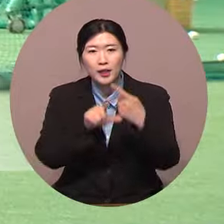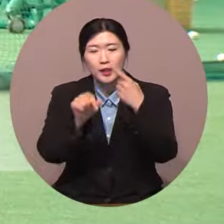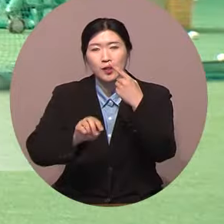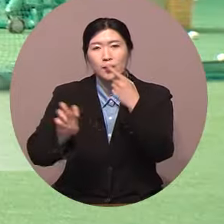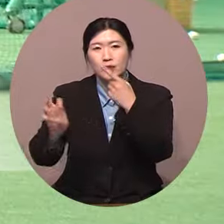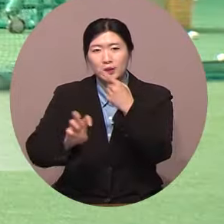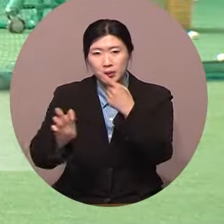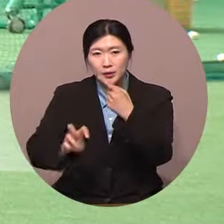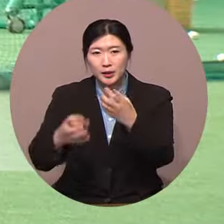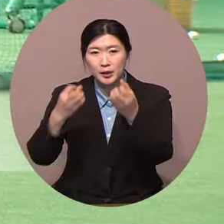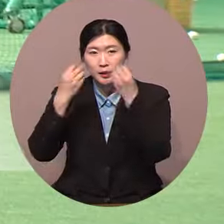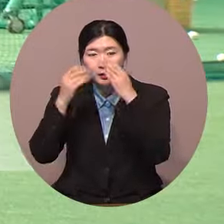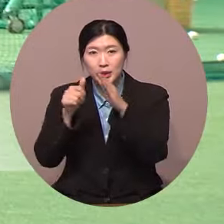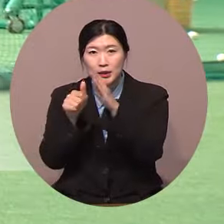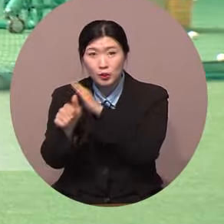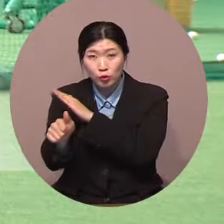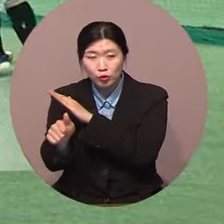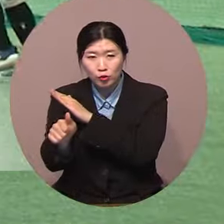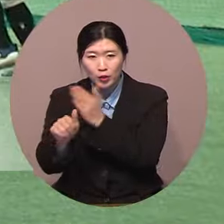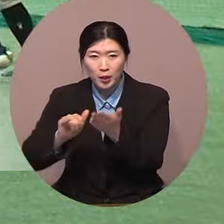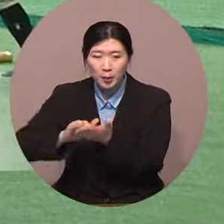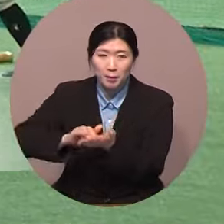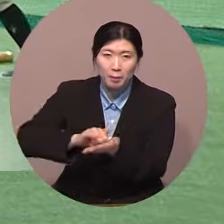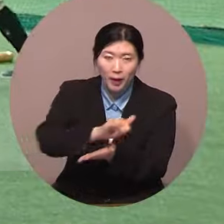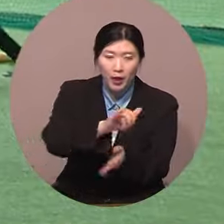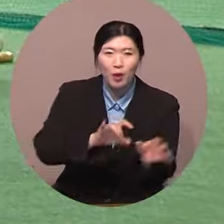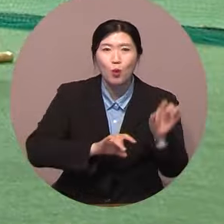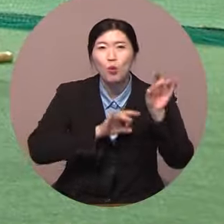신인 황준서와 황영묵을 포함한 1군